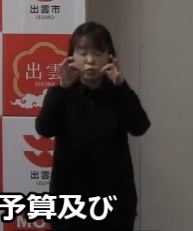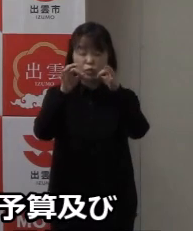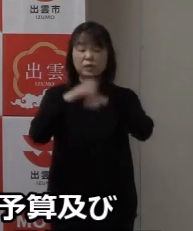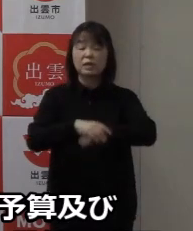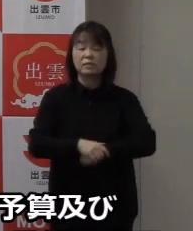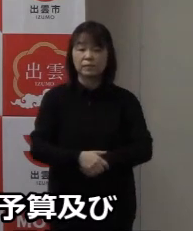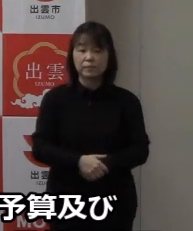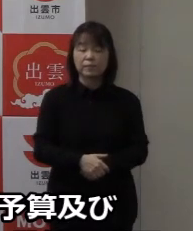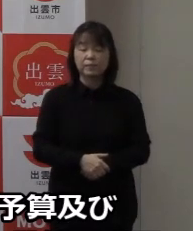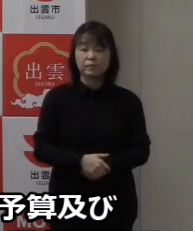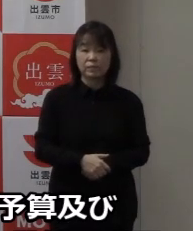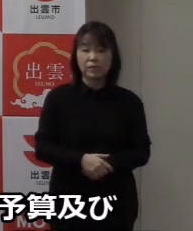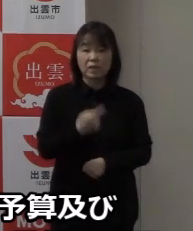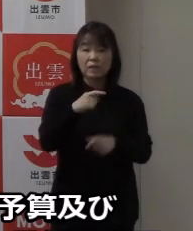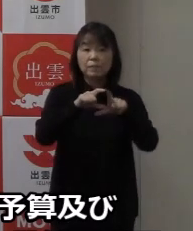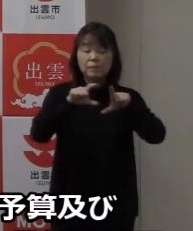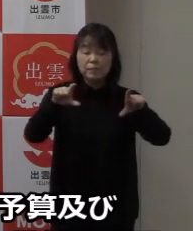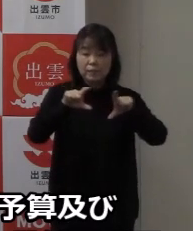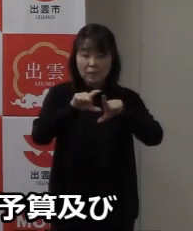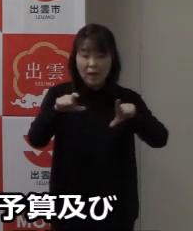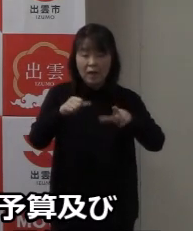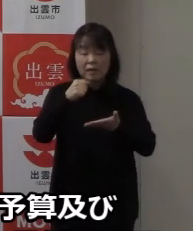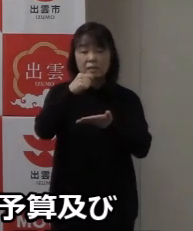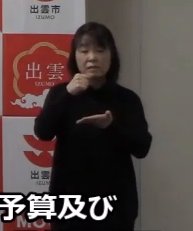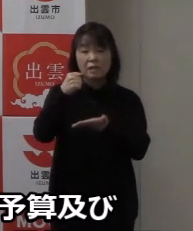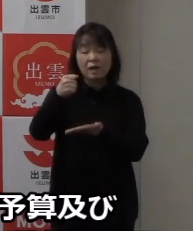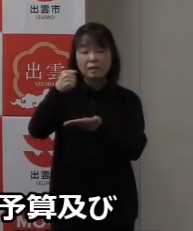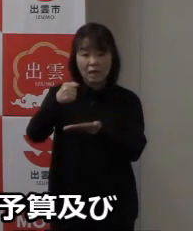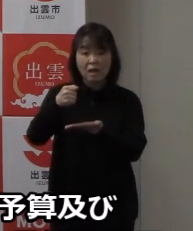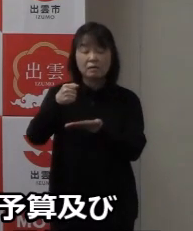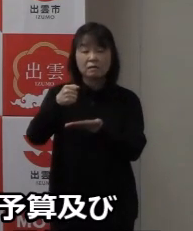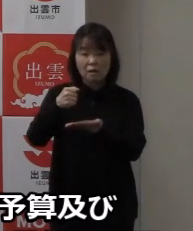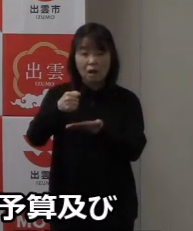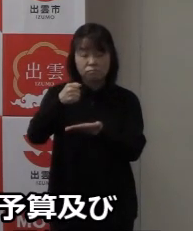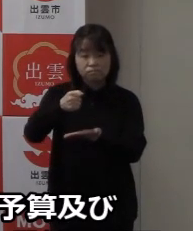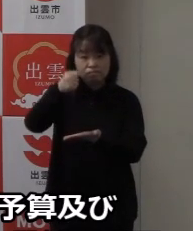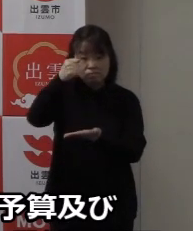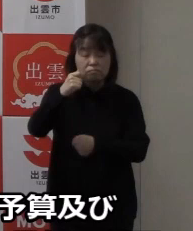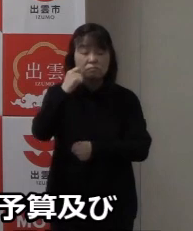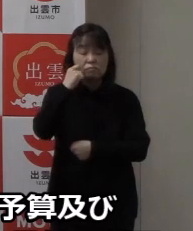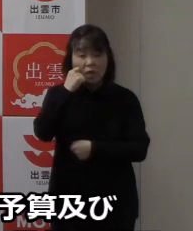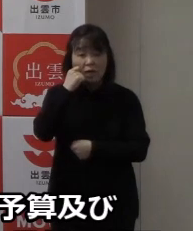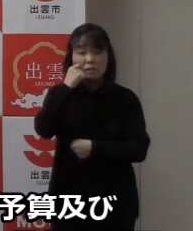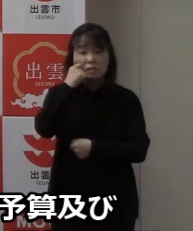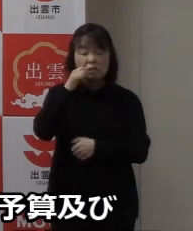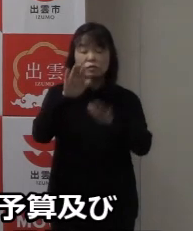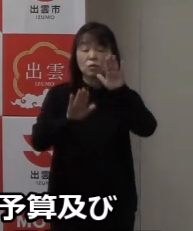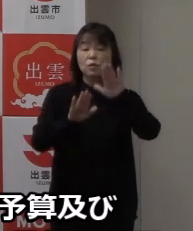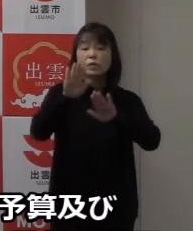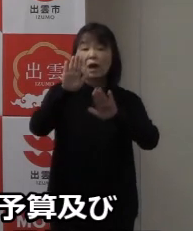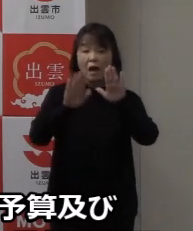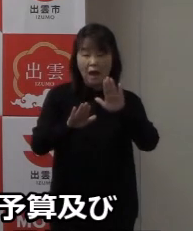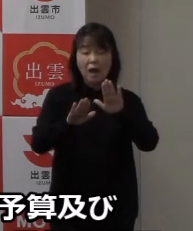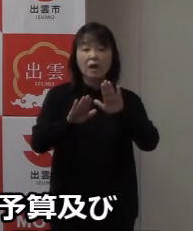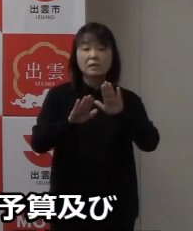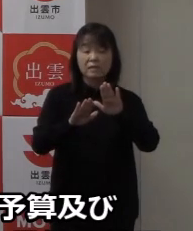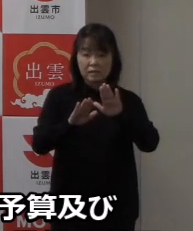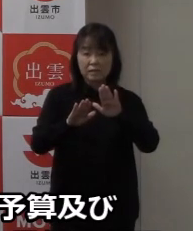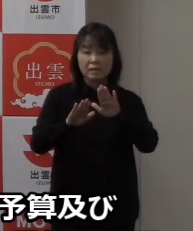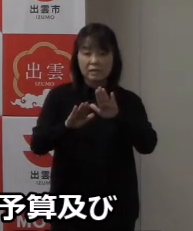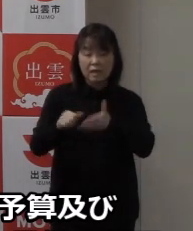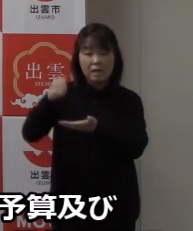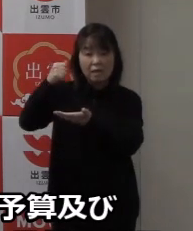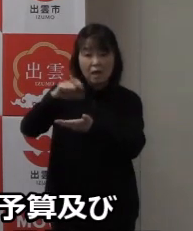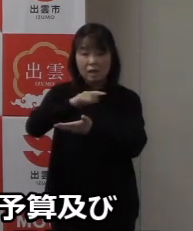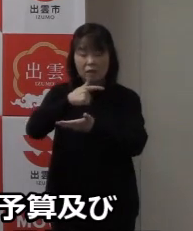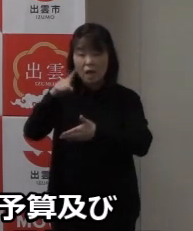なお一般財源総額の伸びが見込めない中、財政調整基金や減災基金を10億円借り入れて予算編